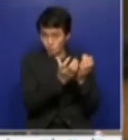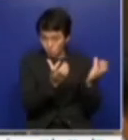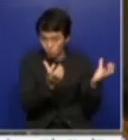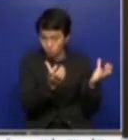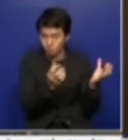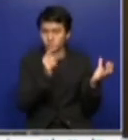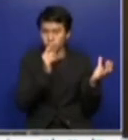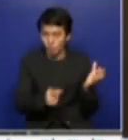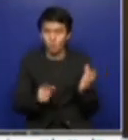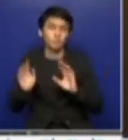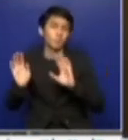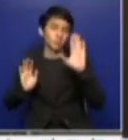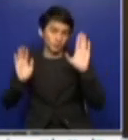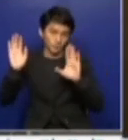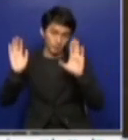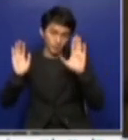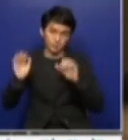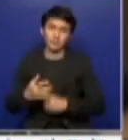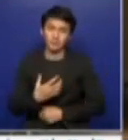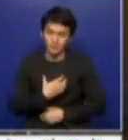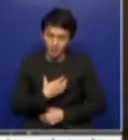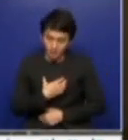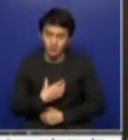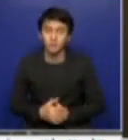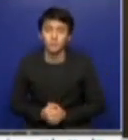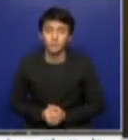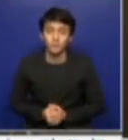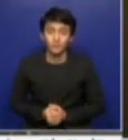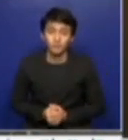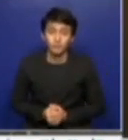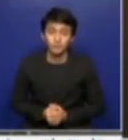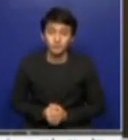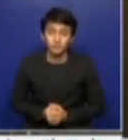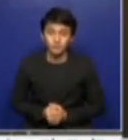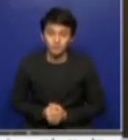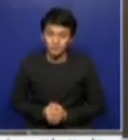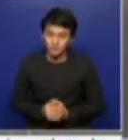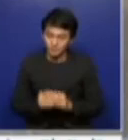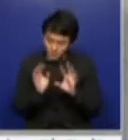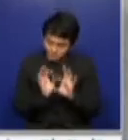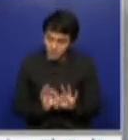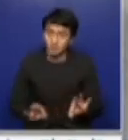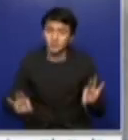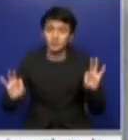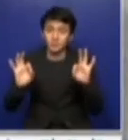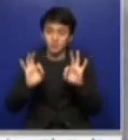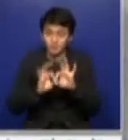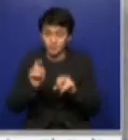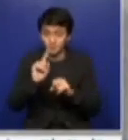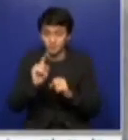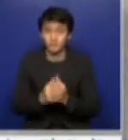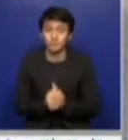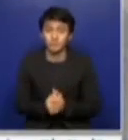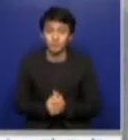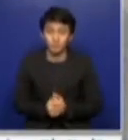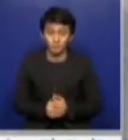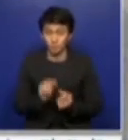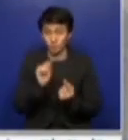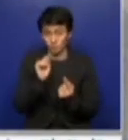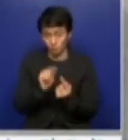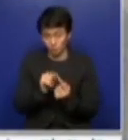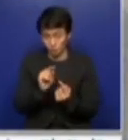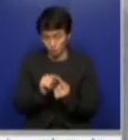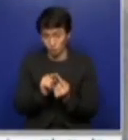ยท่านประธานที่เคารพครับประการสำคัญในการพิจารณาดำเนินการกับ